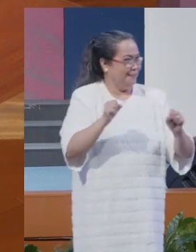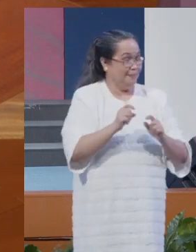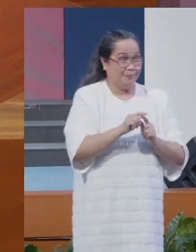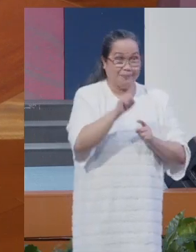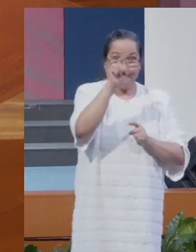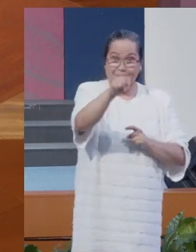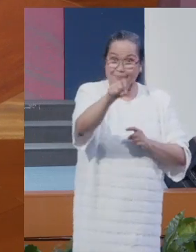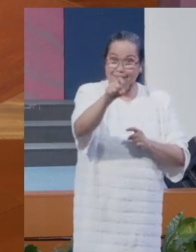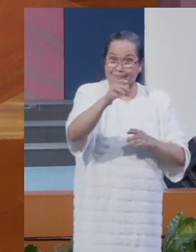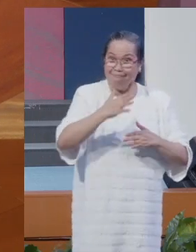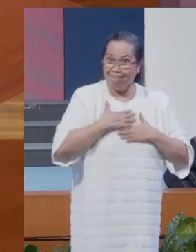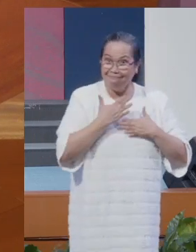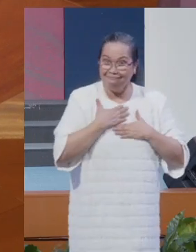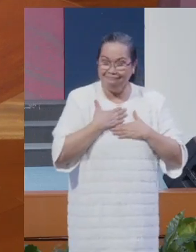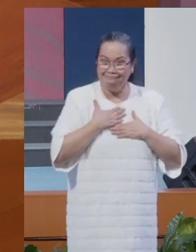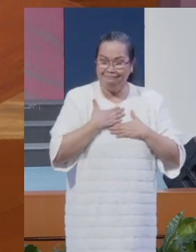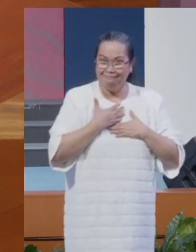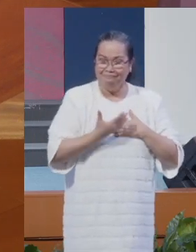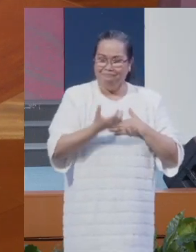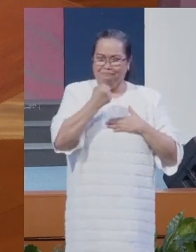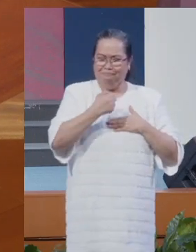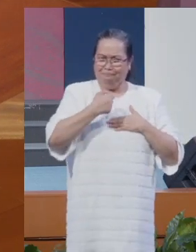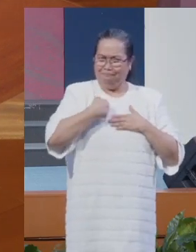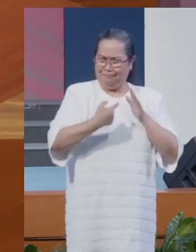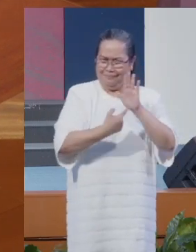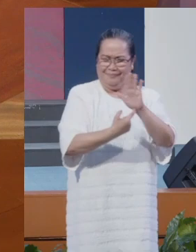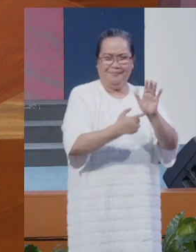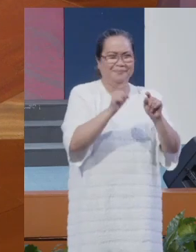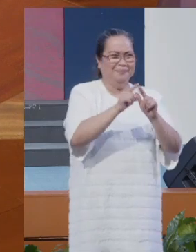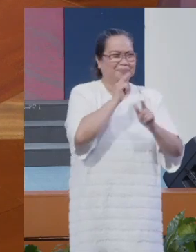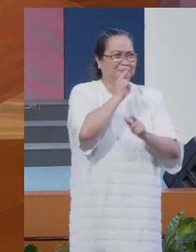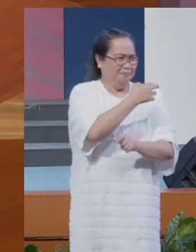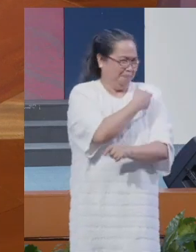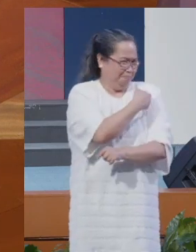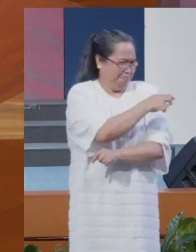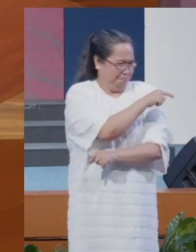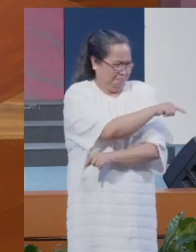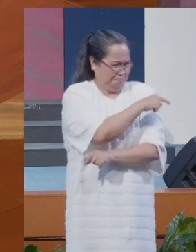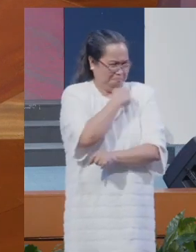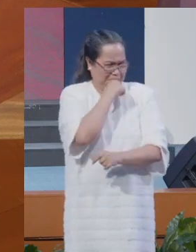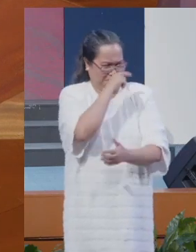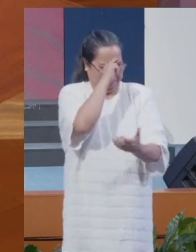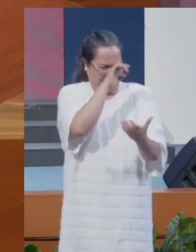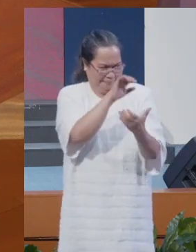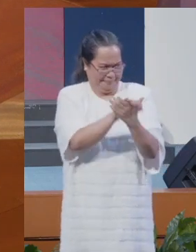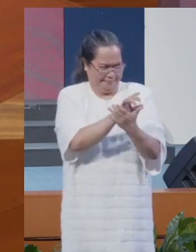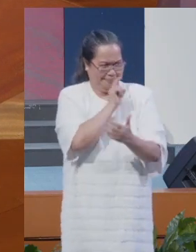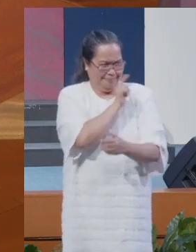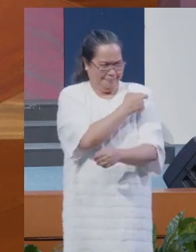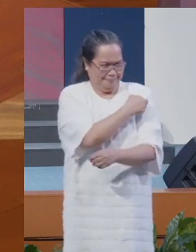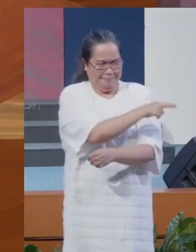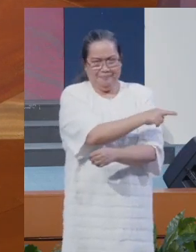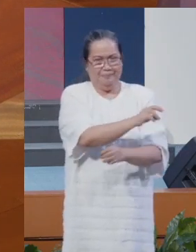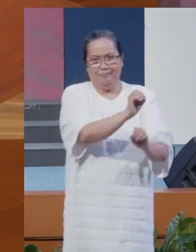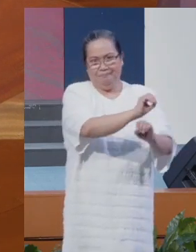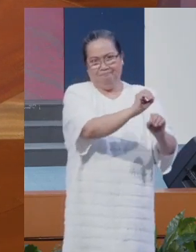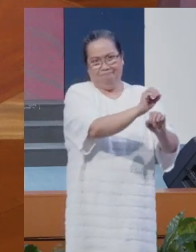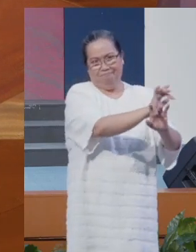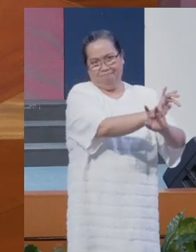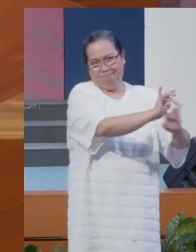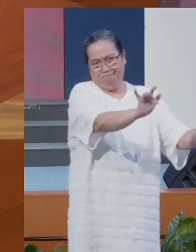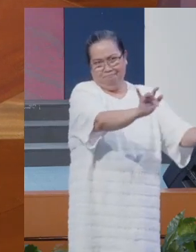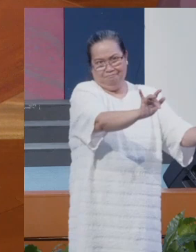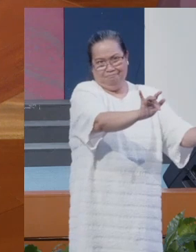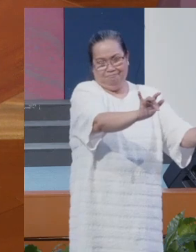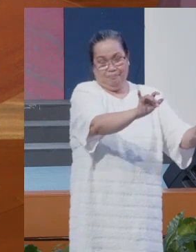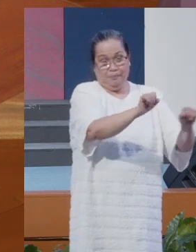Kailangan masaya. Isa rin itong pagpapakilala sa mga relihiyoso na maling pananalig nila sa relihiyon na walang buhay at galak. So